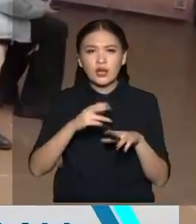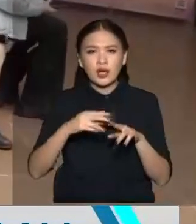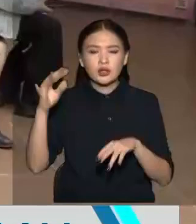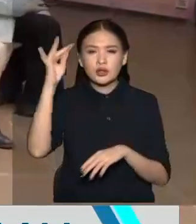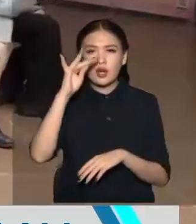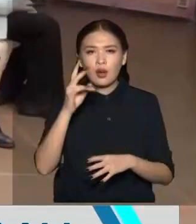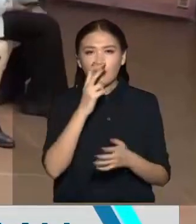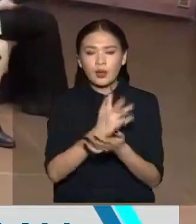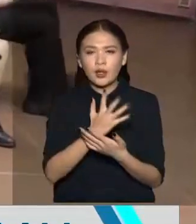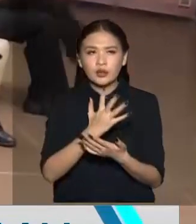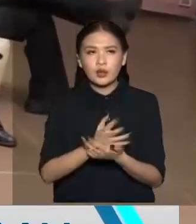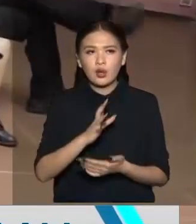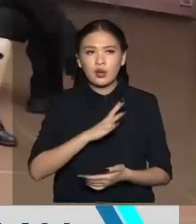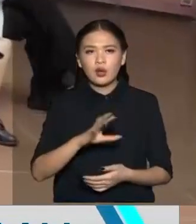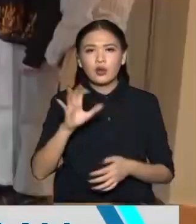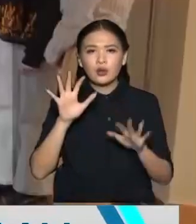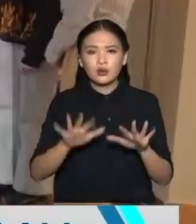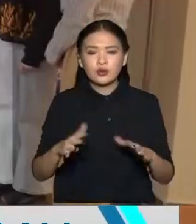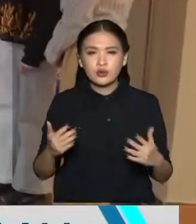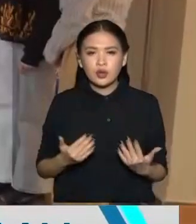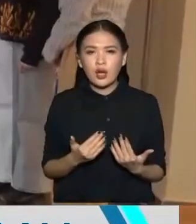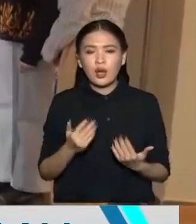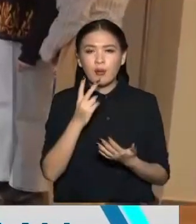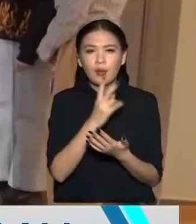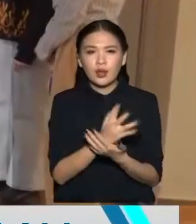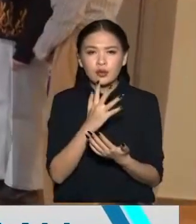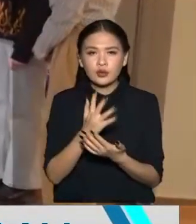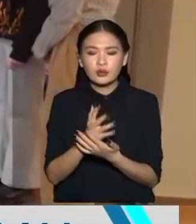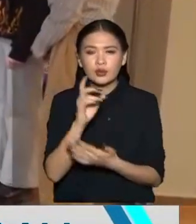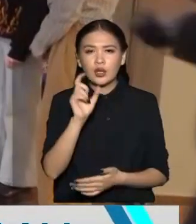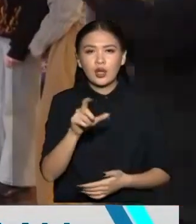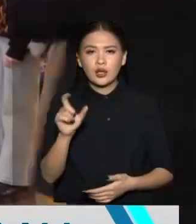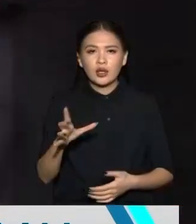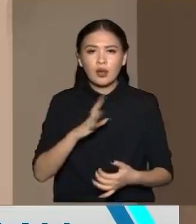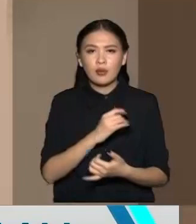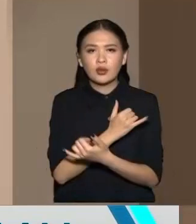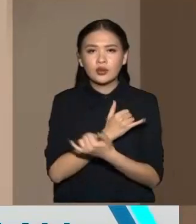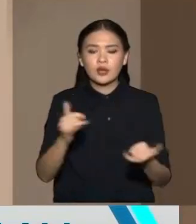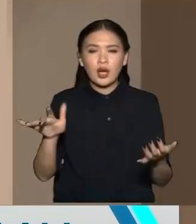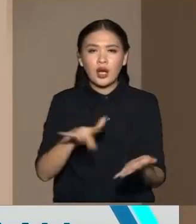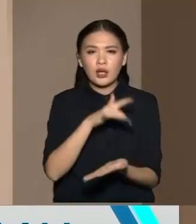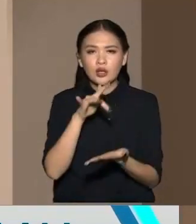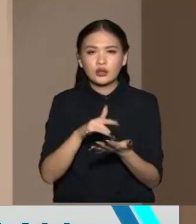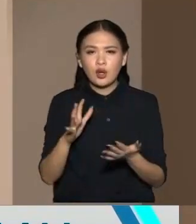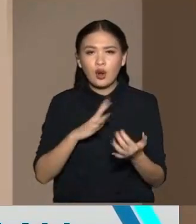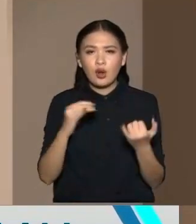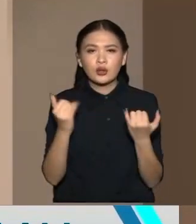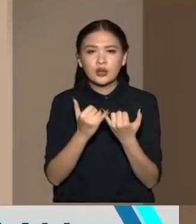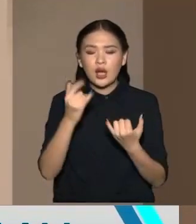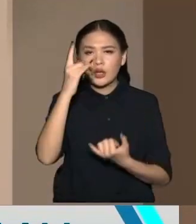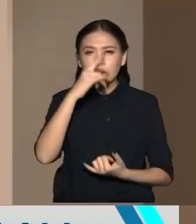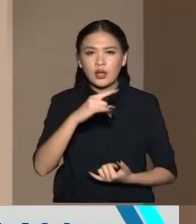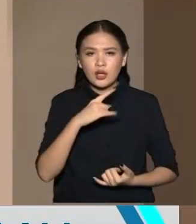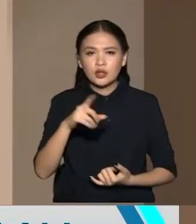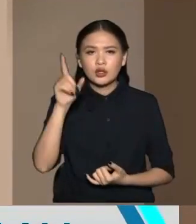тарихын насихаттайтын отандық туындылар талғампаз көрерменге тарту етілді. Қала тұрғындары мен қонақтары Қазақстан